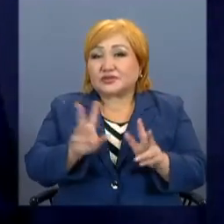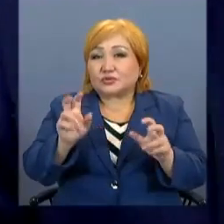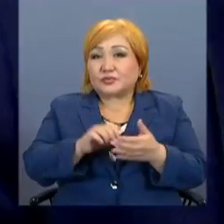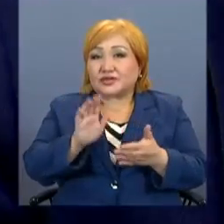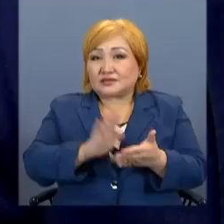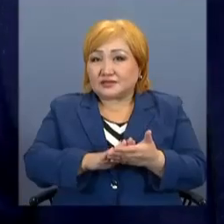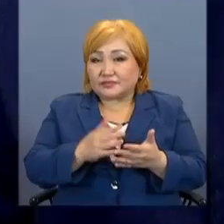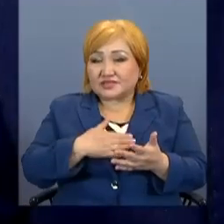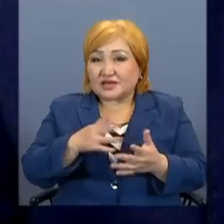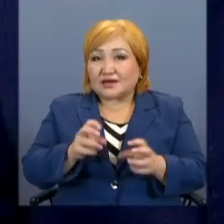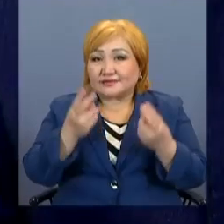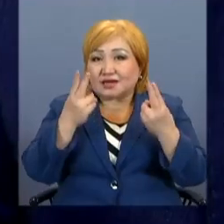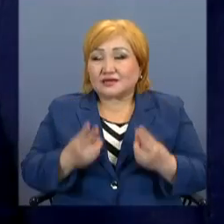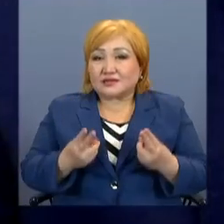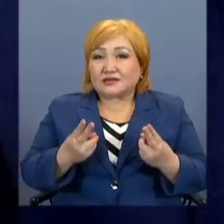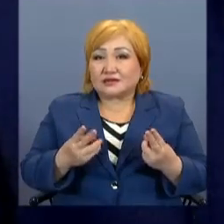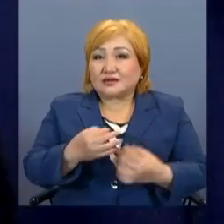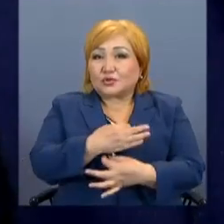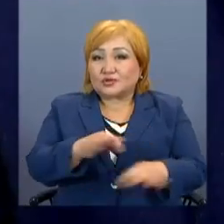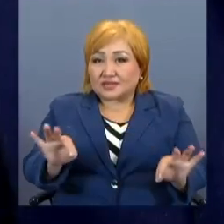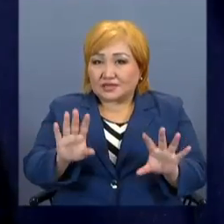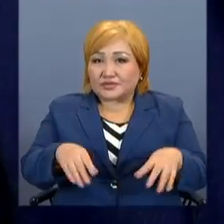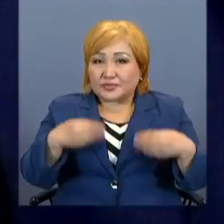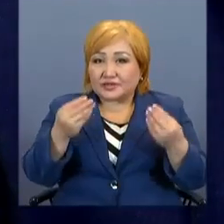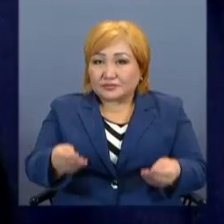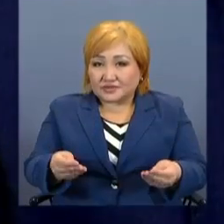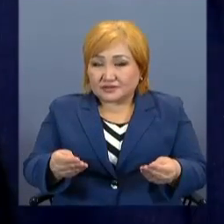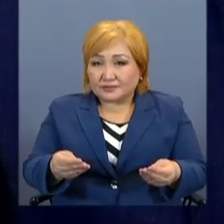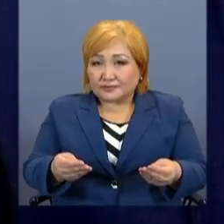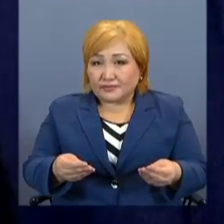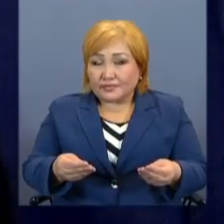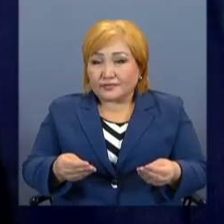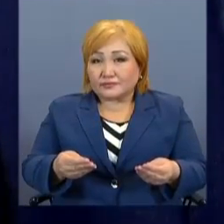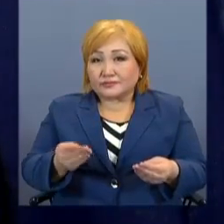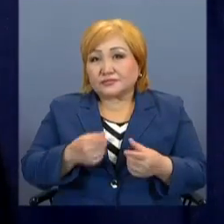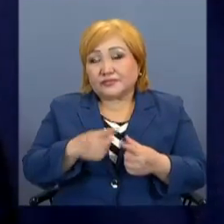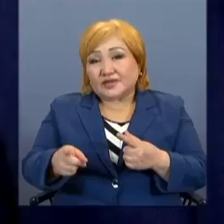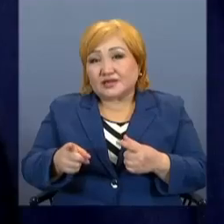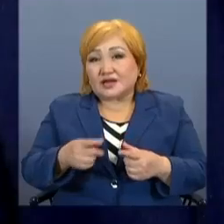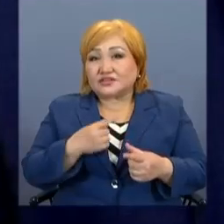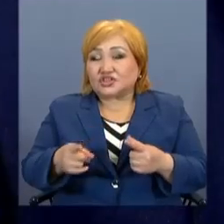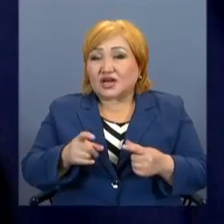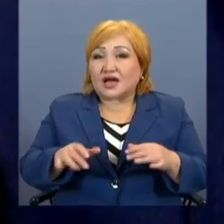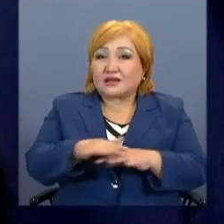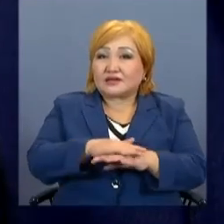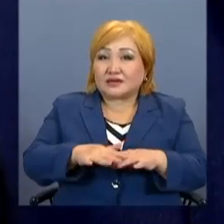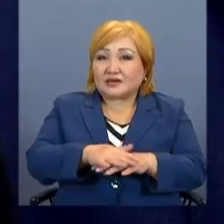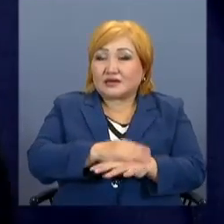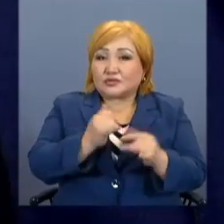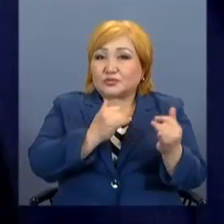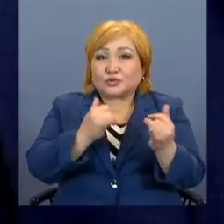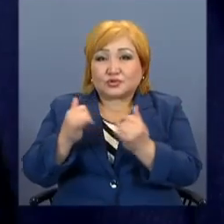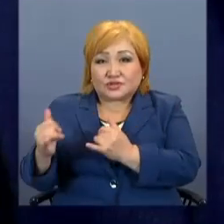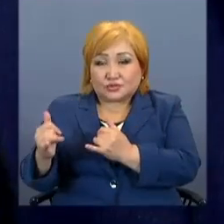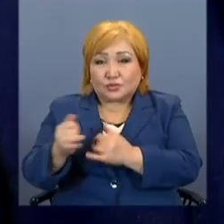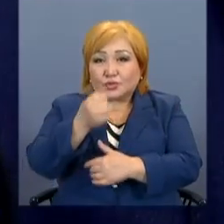рұқсат береміз. Оны болмаса қазіргі жаңағы халыққа қызмет көрсету орталығы